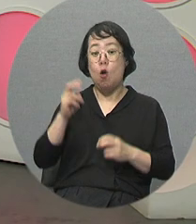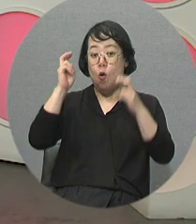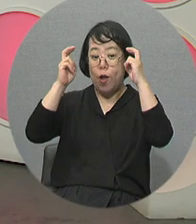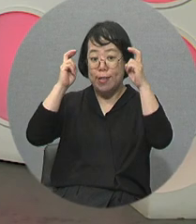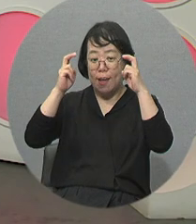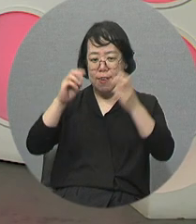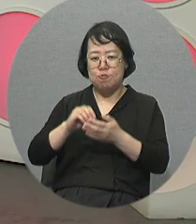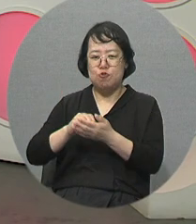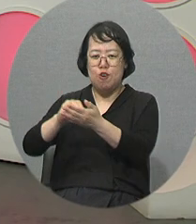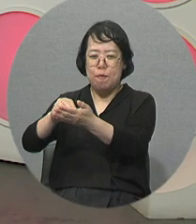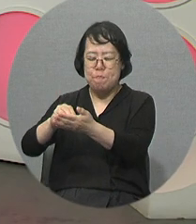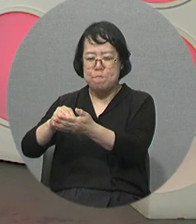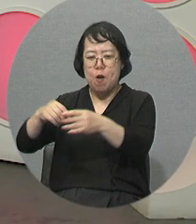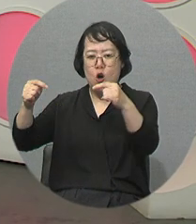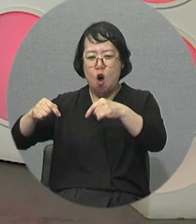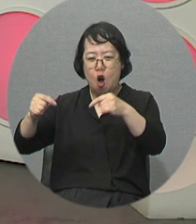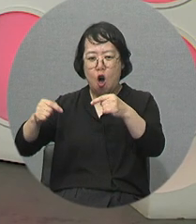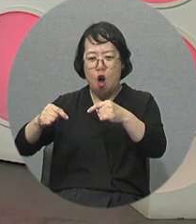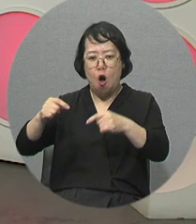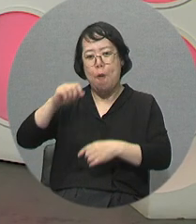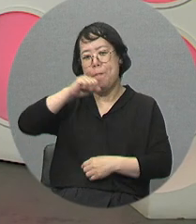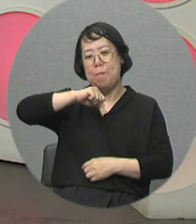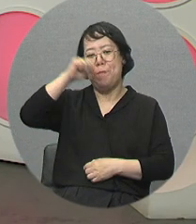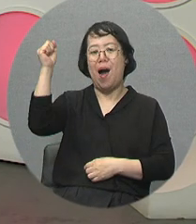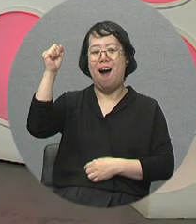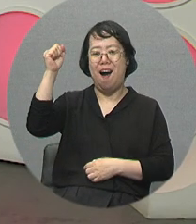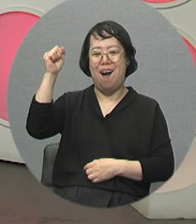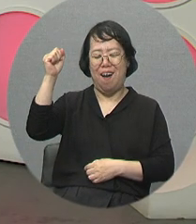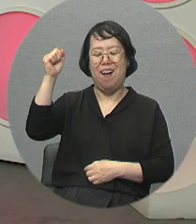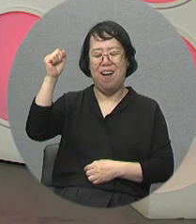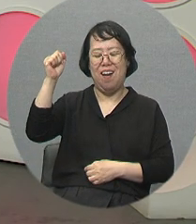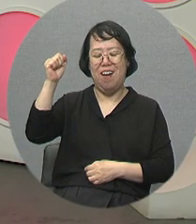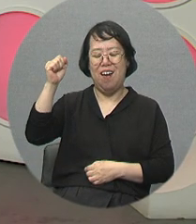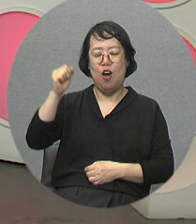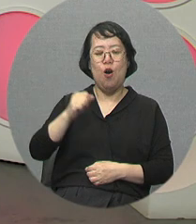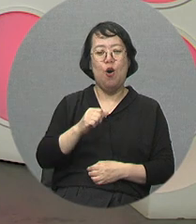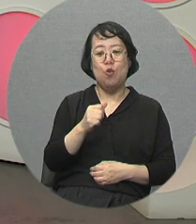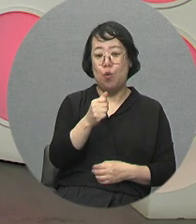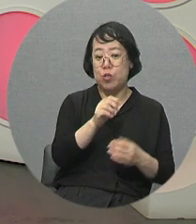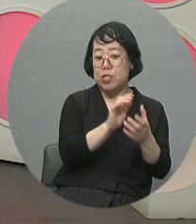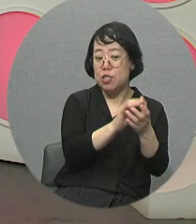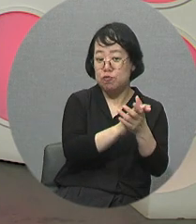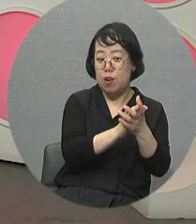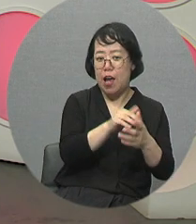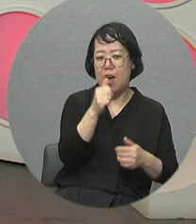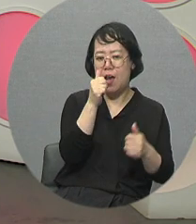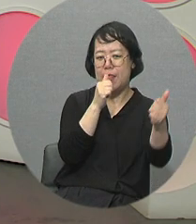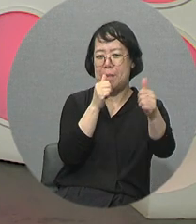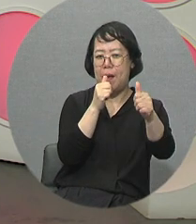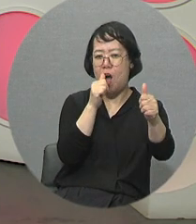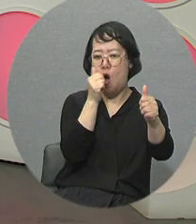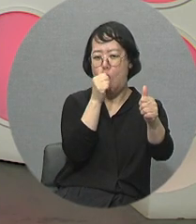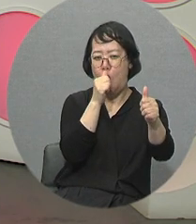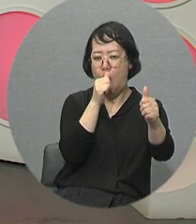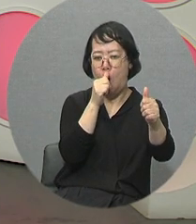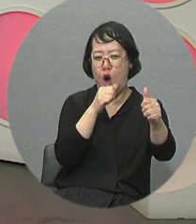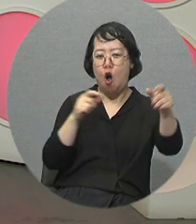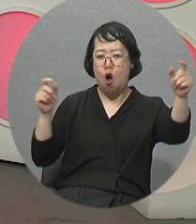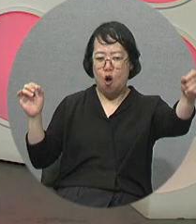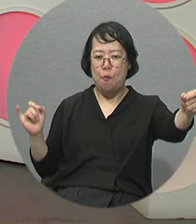취업에 성공했습니다. 게다가 친구 소개로 만난 사람과 인생 2막을 시작하려고